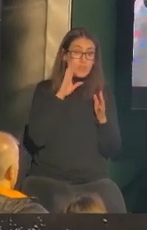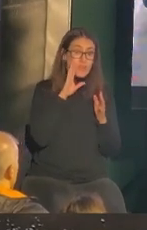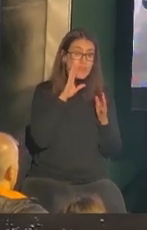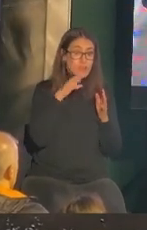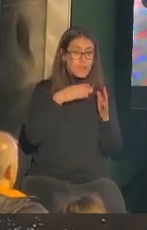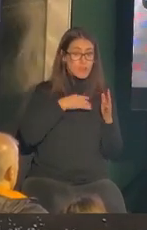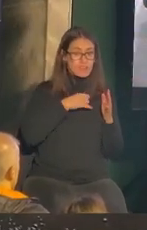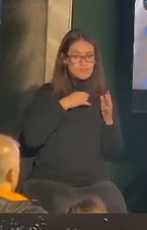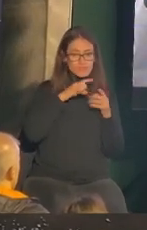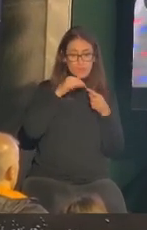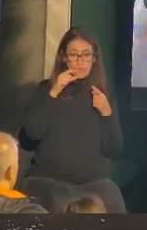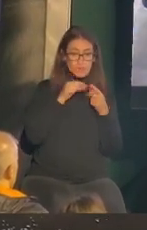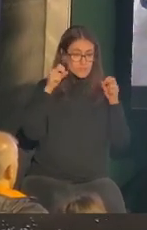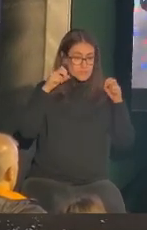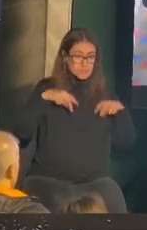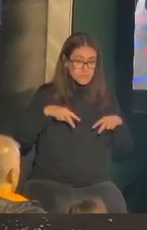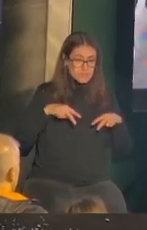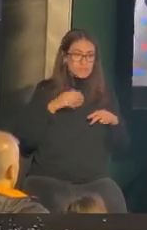sense gluten,